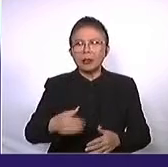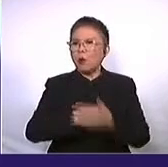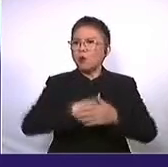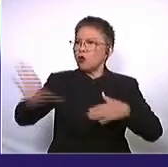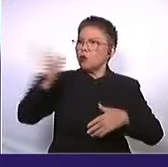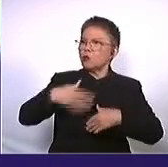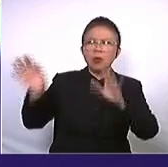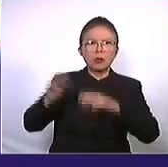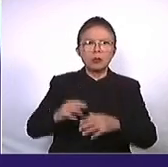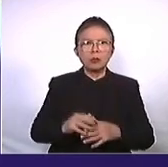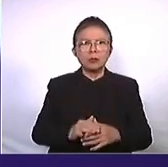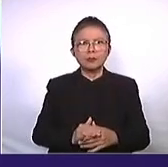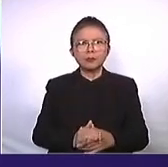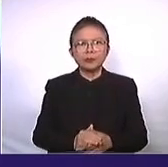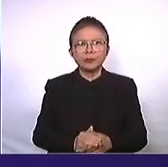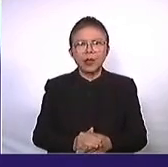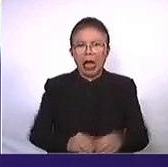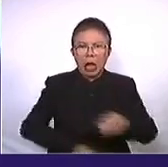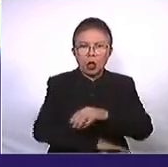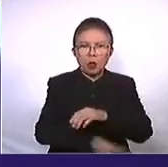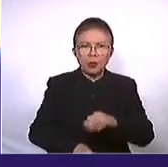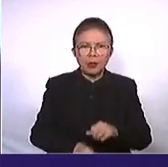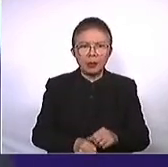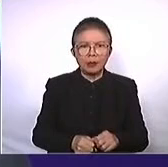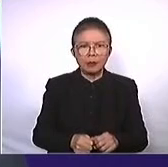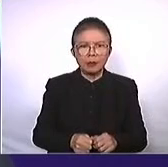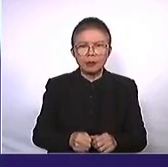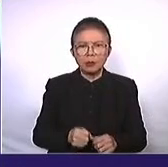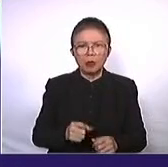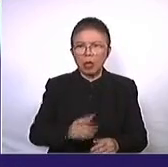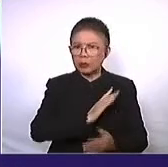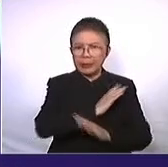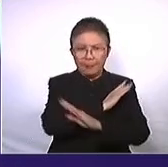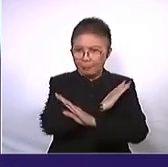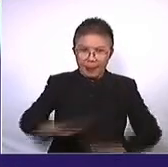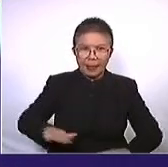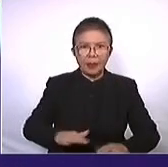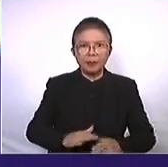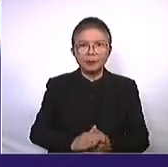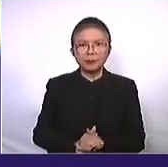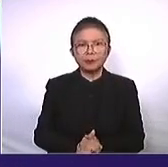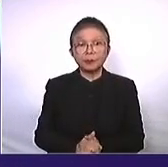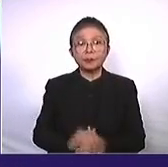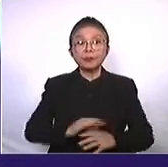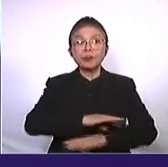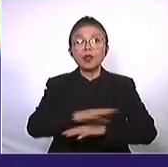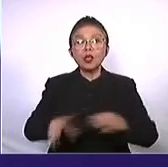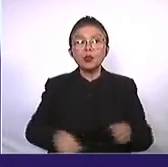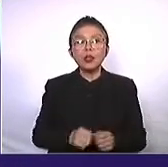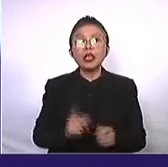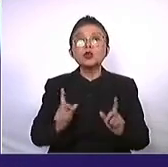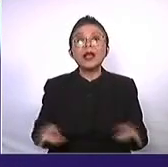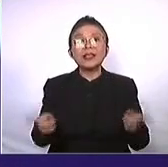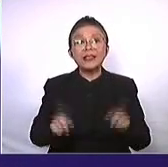wir, nah korupsi setabrak. Saudara sekalian, ini semua dalam rangka agar